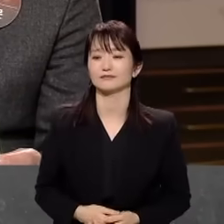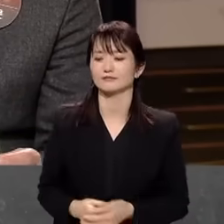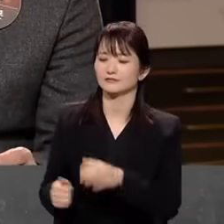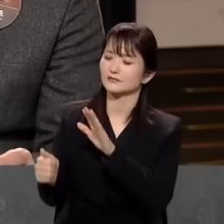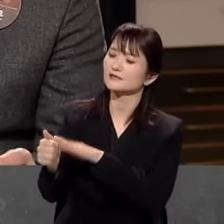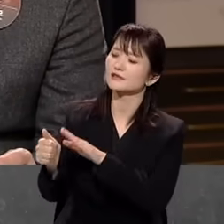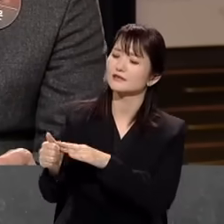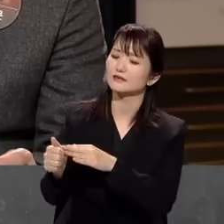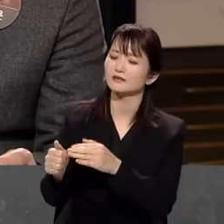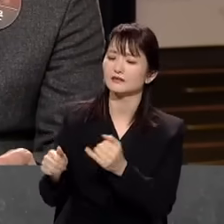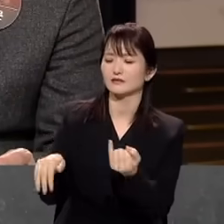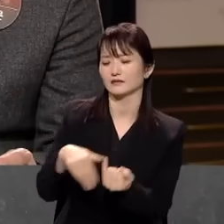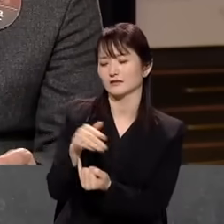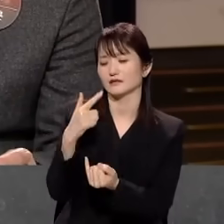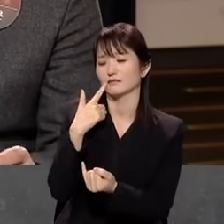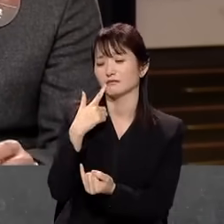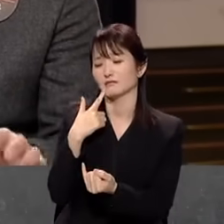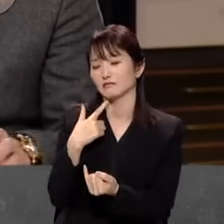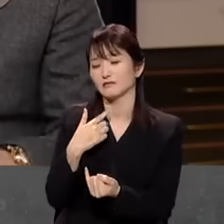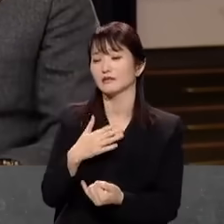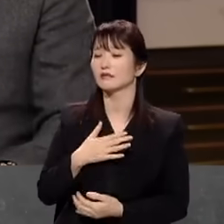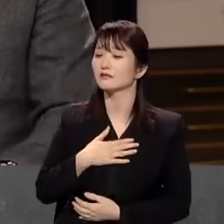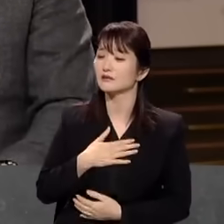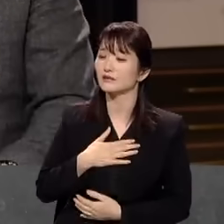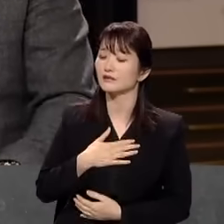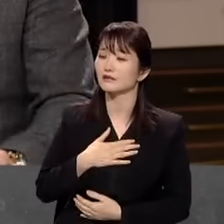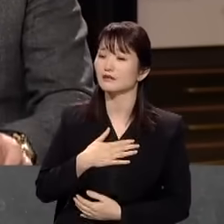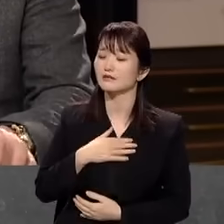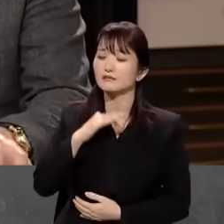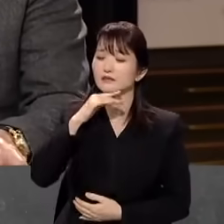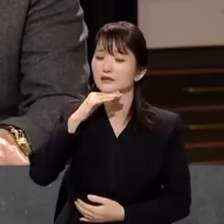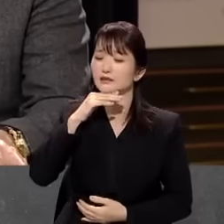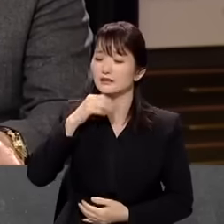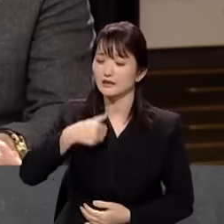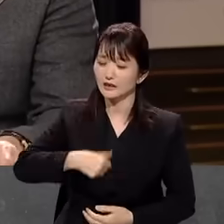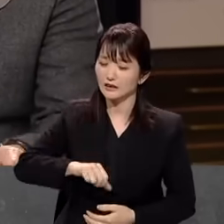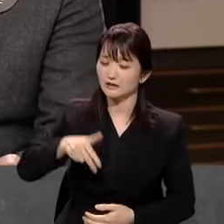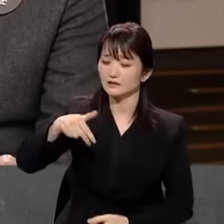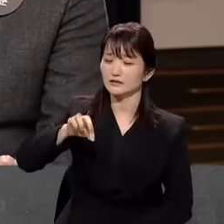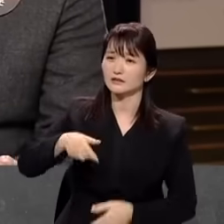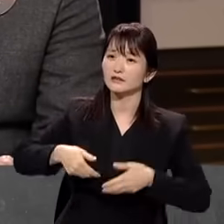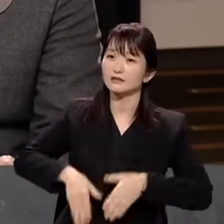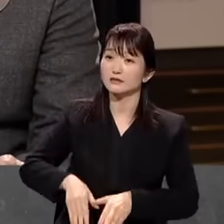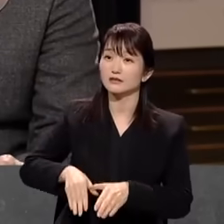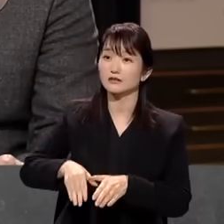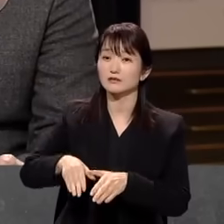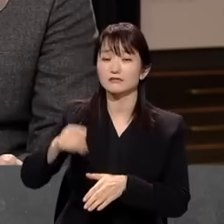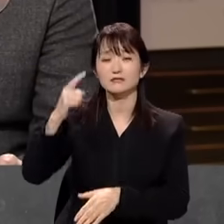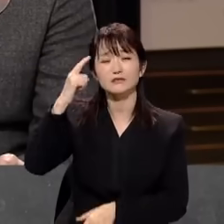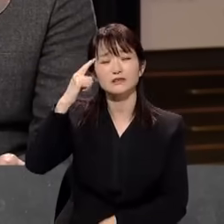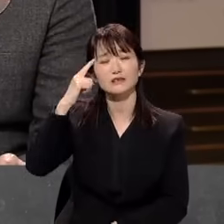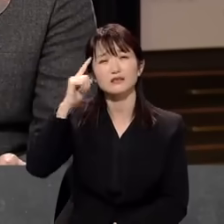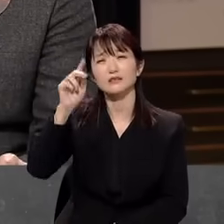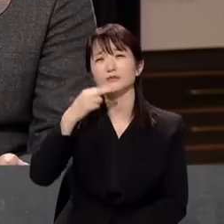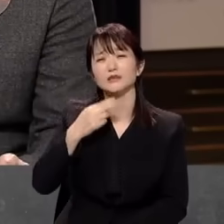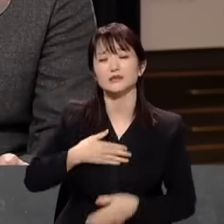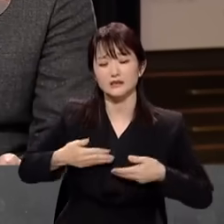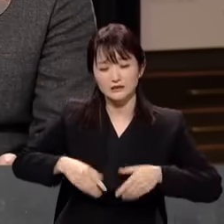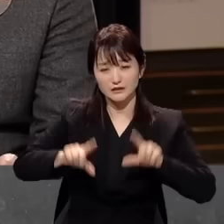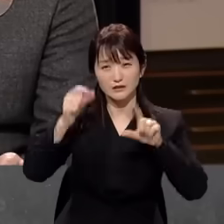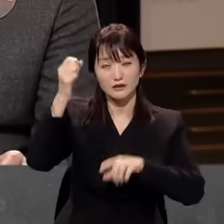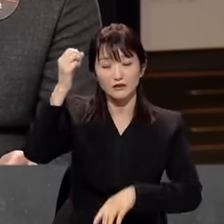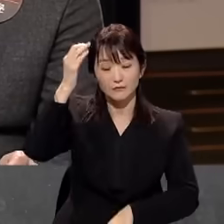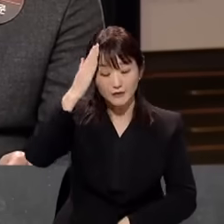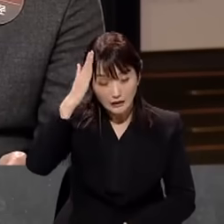자기야, 아가씨 정말 부럽다. 난 그 나이에 우리 지열이 나와서 키우느라 정신이 하나도 없는데. 기억나? 내가 내 생일도 까먹고